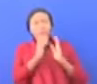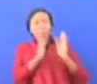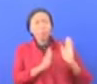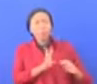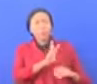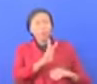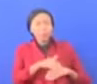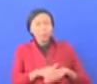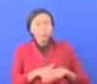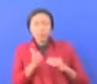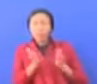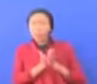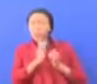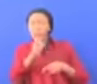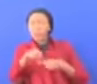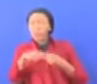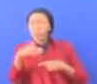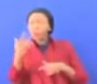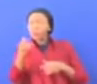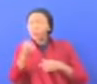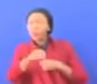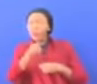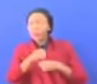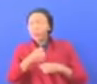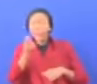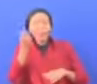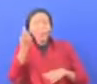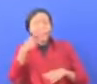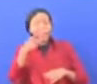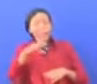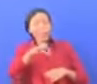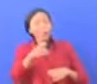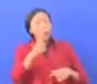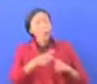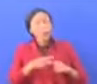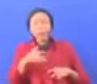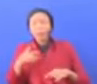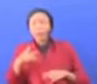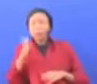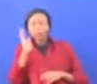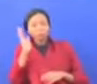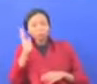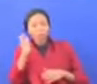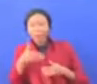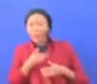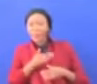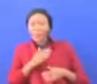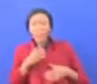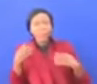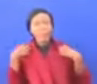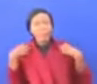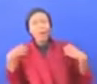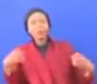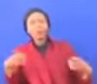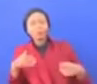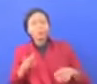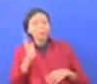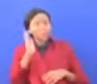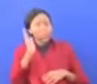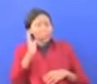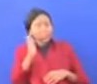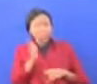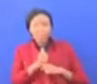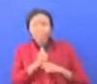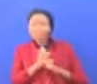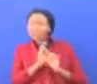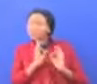Kwa hiyo tunaomba waendelee kuchapa kazi, kuwasikiliza watu wa Tarime na mkoa wa Mara. Wanataka kusikilizwa, hawataki mabavu. Ukiwasikiliza mtafanya kazi